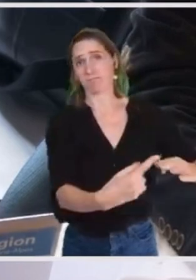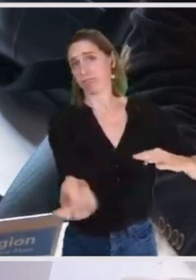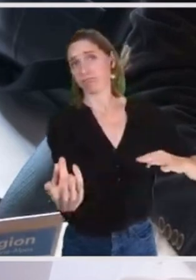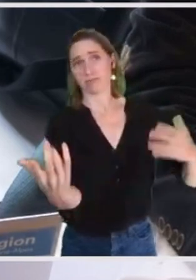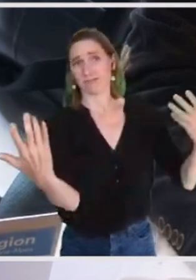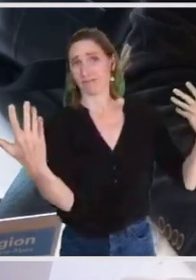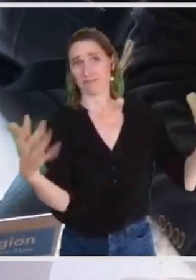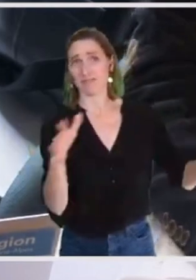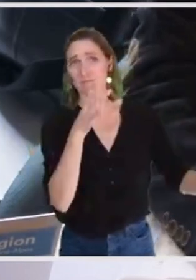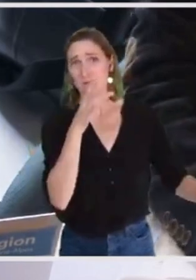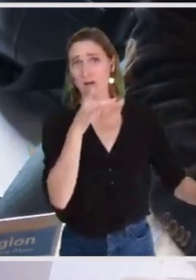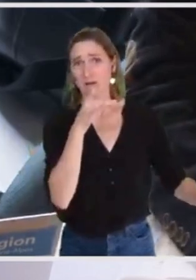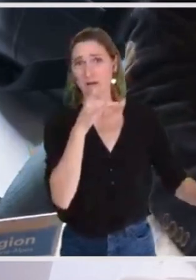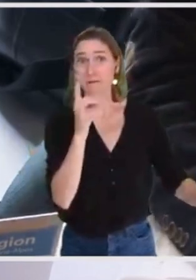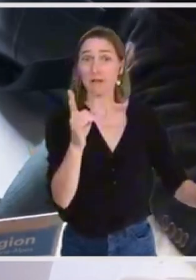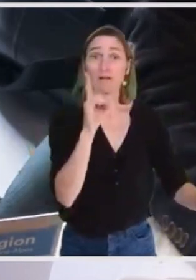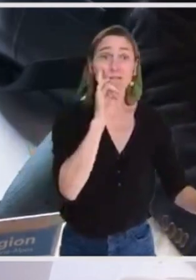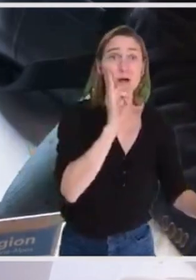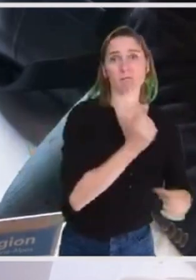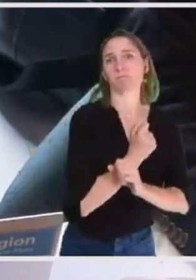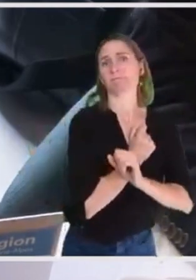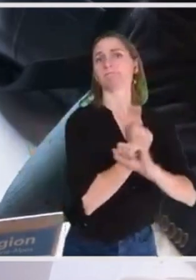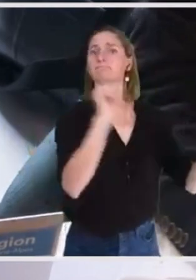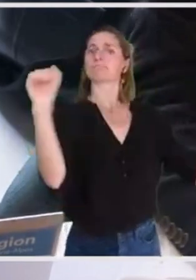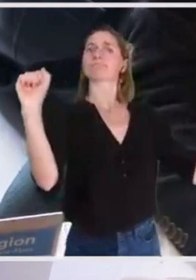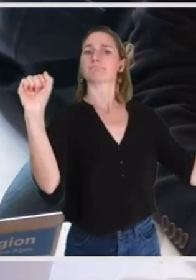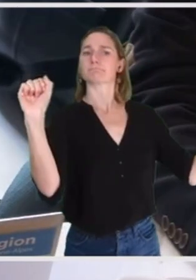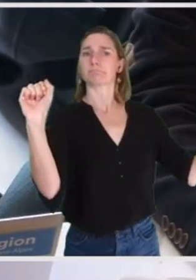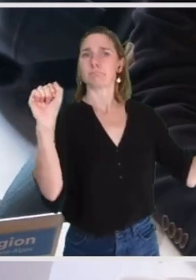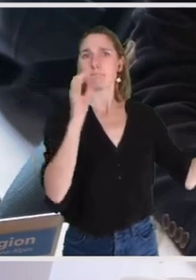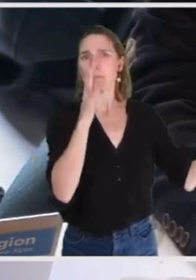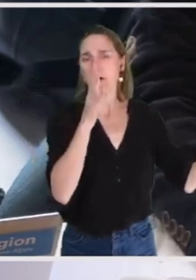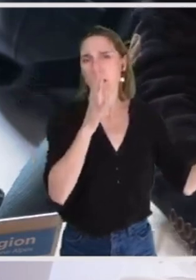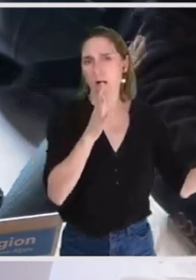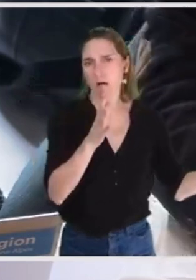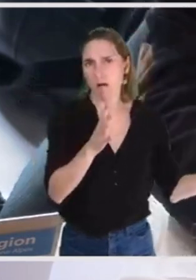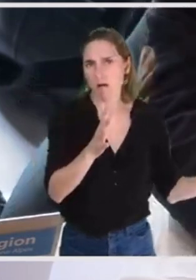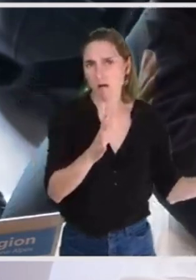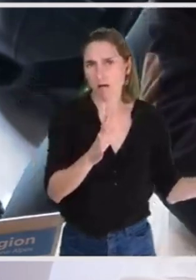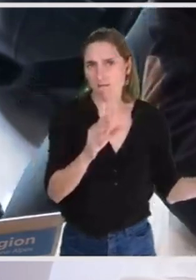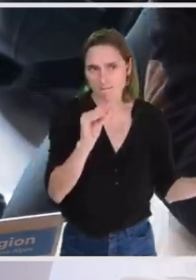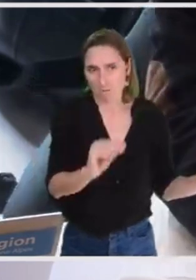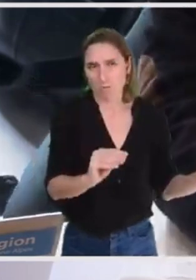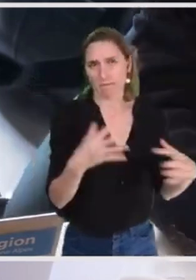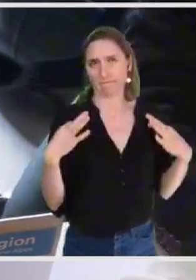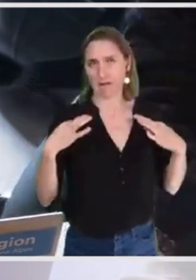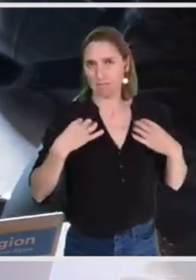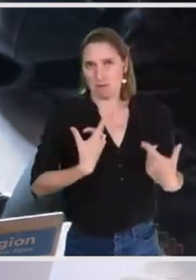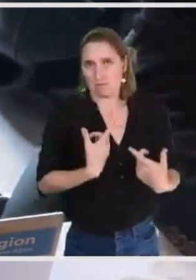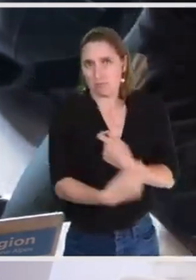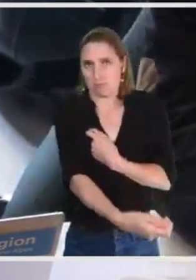Il est un frein à l'émancipation des femmes. C'est cela qu'il faut combattre.